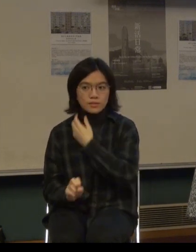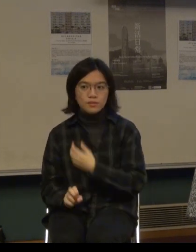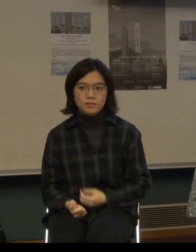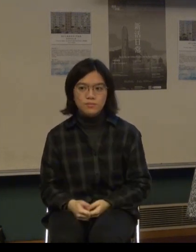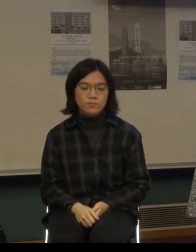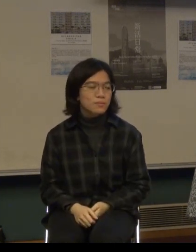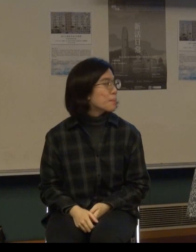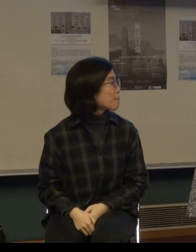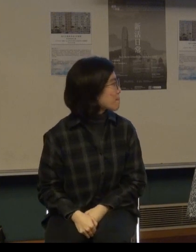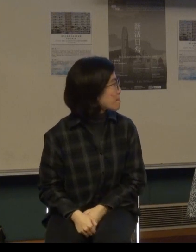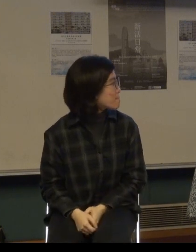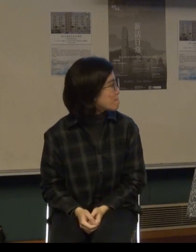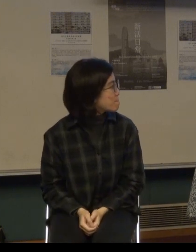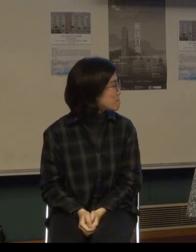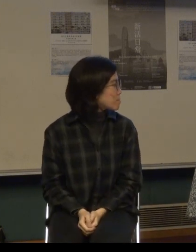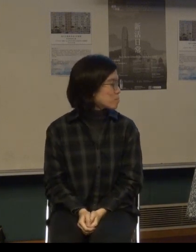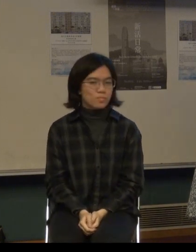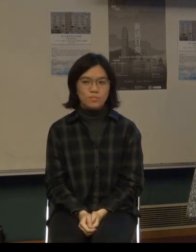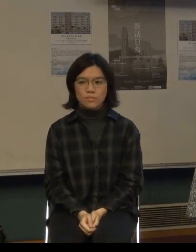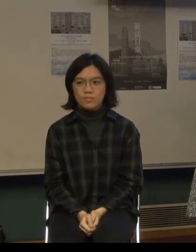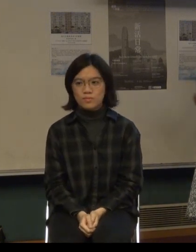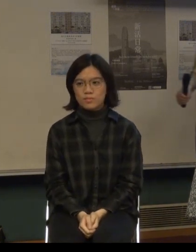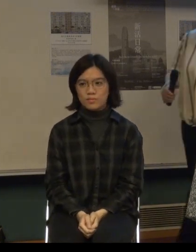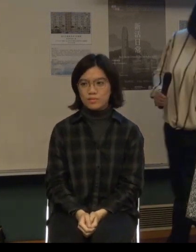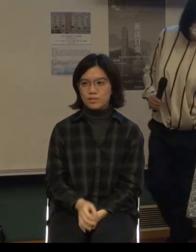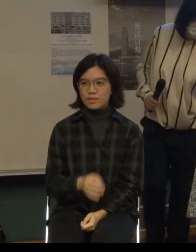坐，你飲啖水先。 好啊。